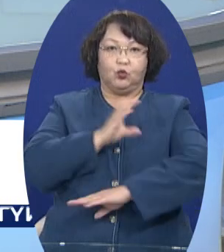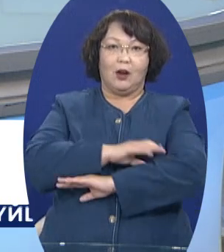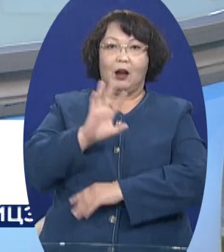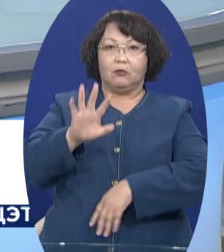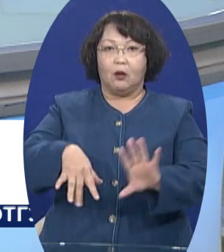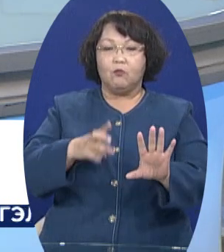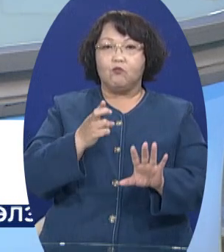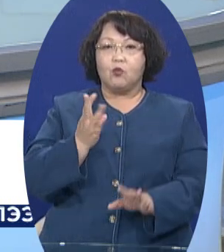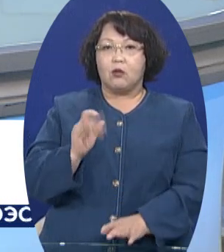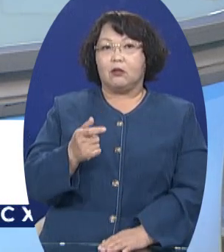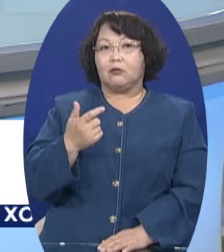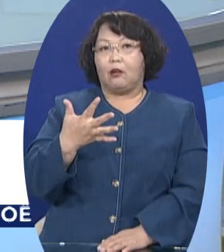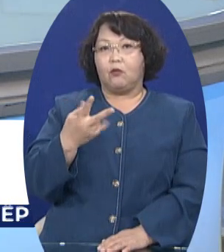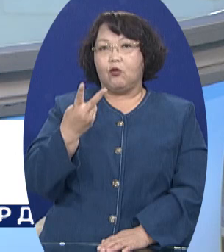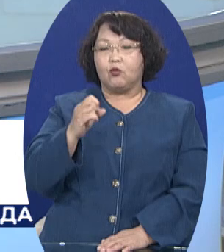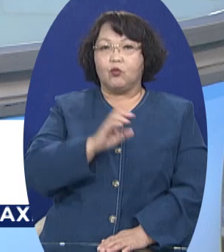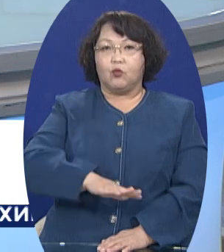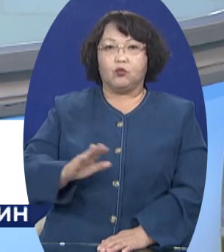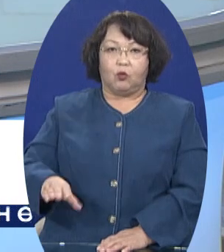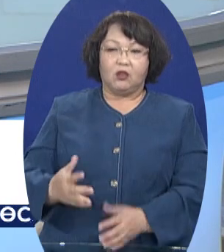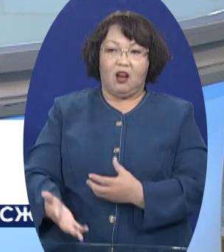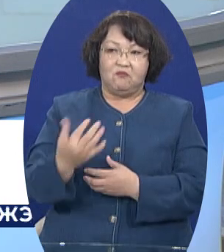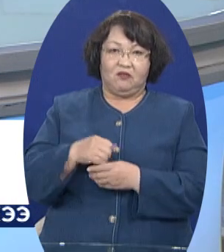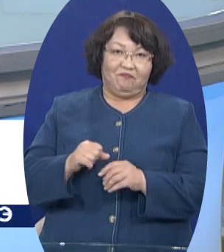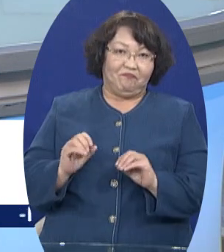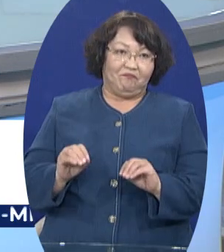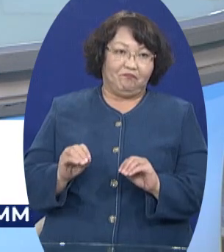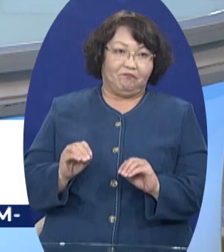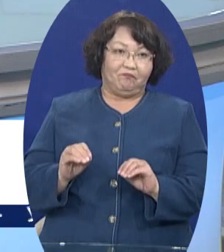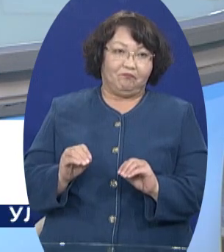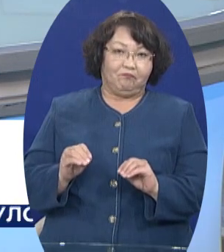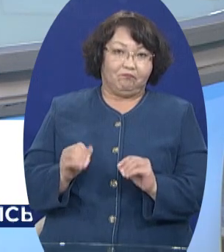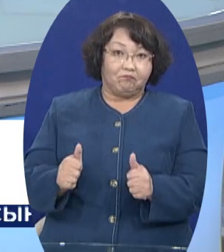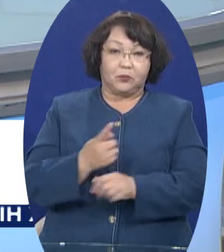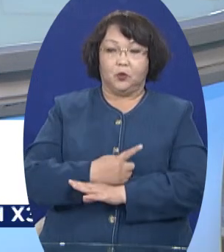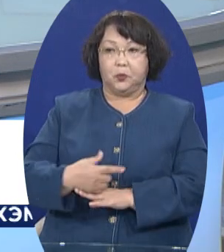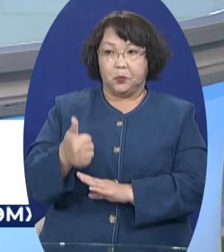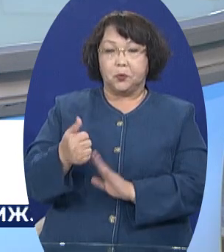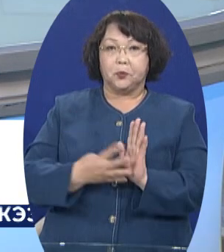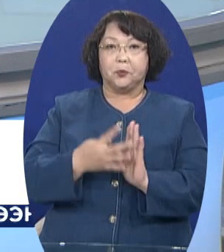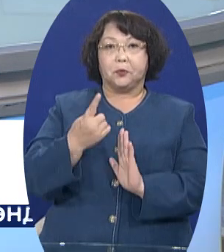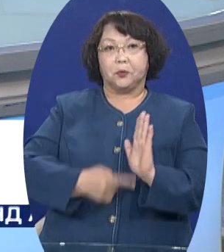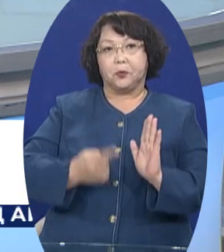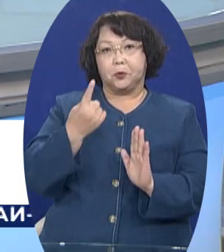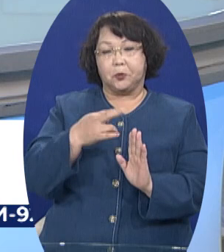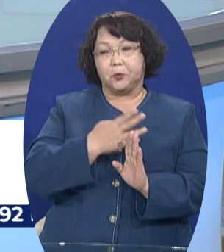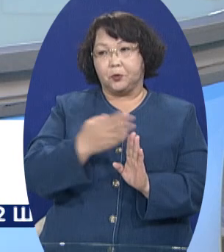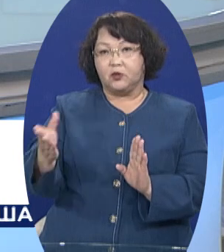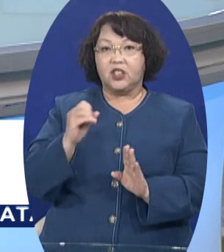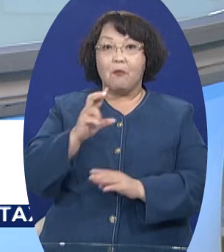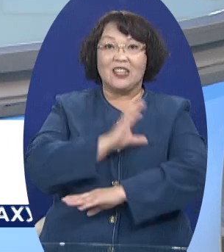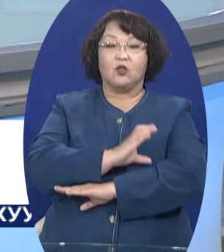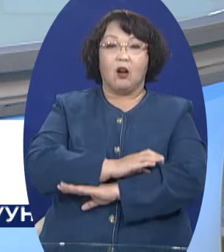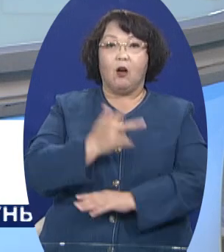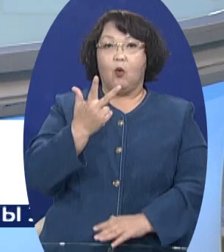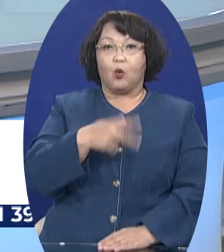бүлгийн 520 сурагч хамрагдсан байна. Энэ нь үр дүнгээ өгсөн учраас энэ хичээлийн жилээс эхлээд ерөнхий боловсролын сургуулиудын 3-аас